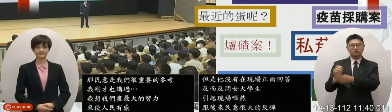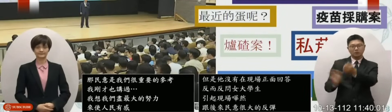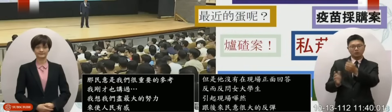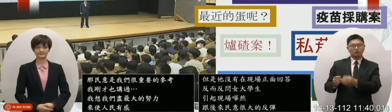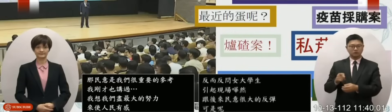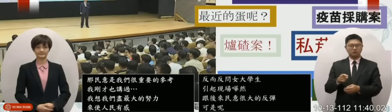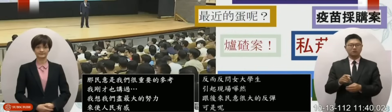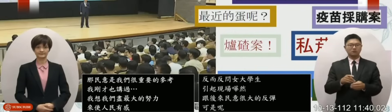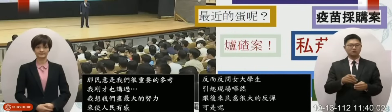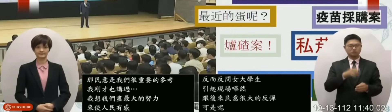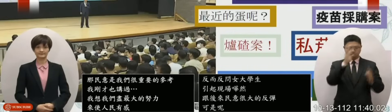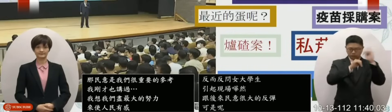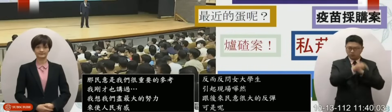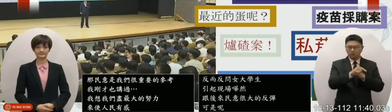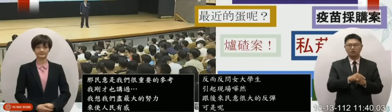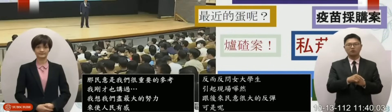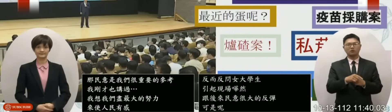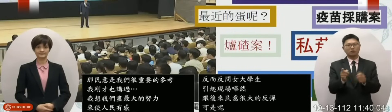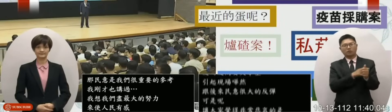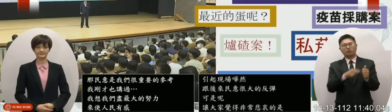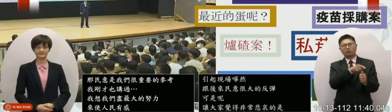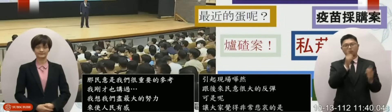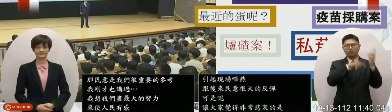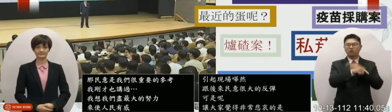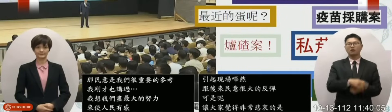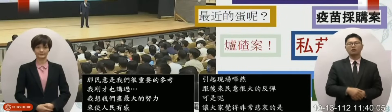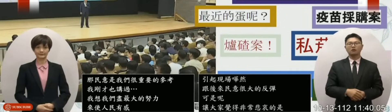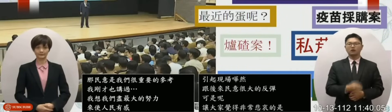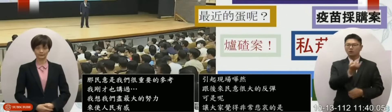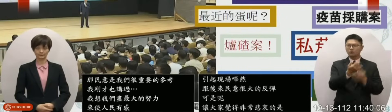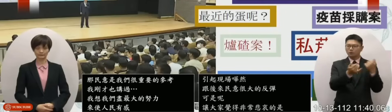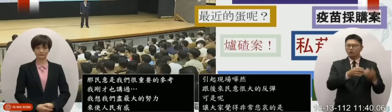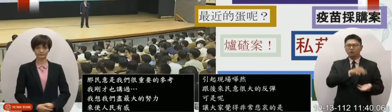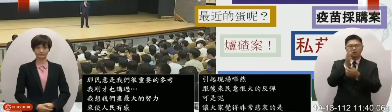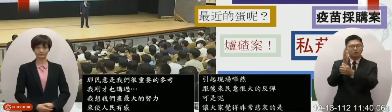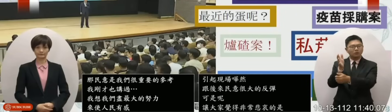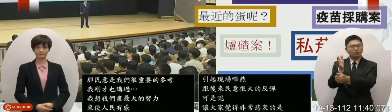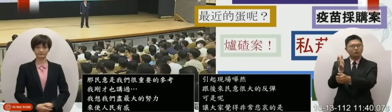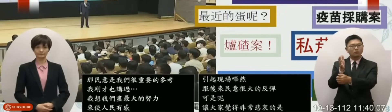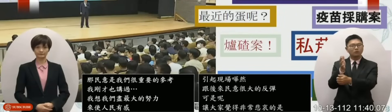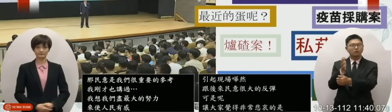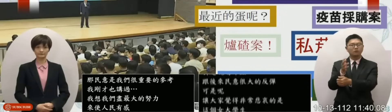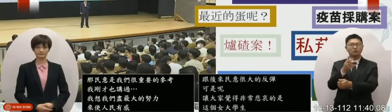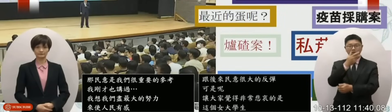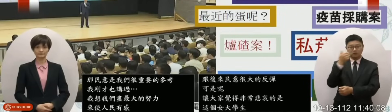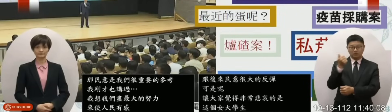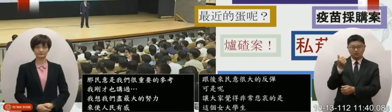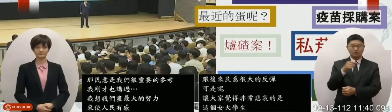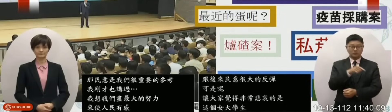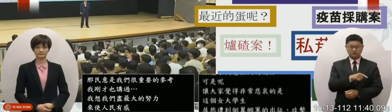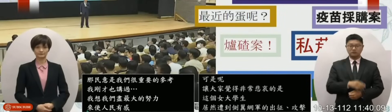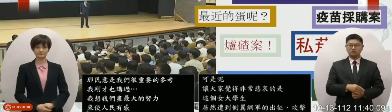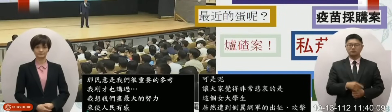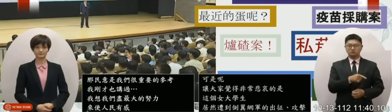击。那我想在这边，这位女大学生问的问题为什么会引起社会很大的回响？